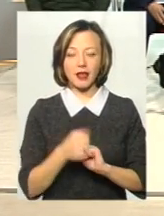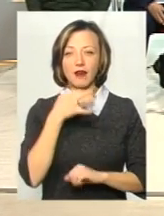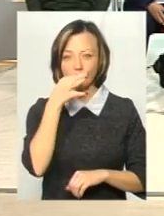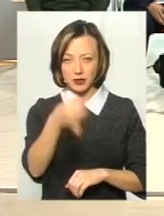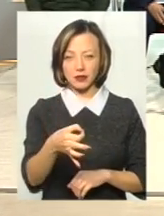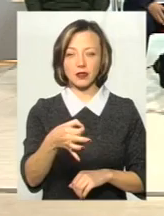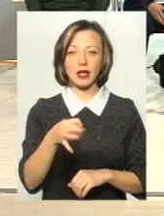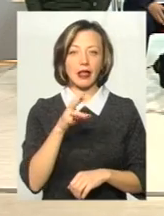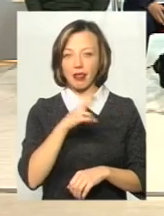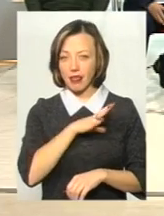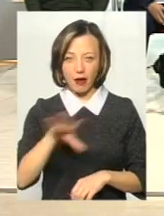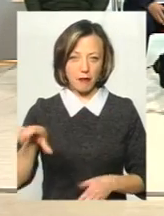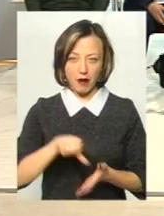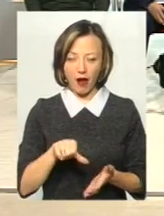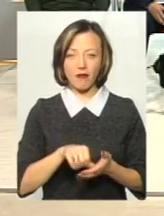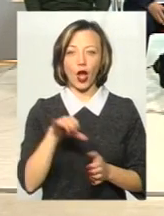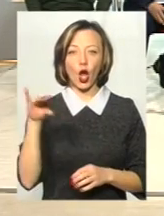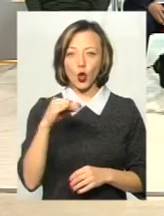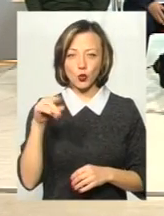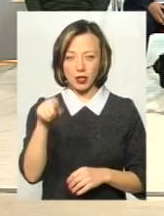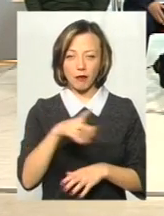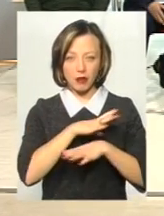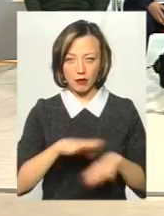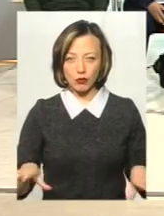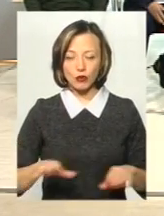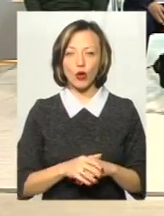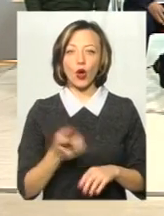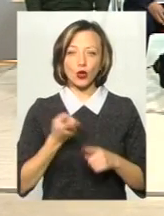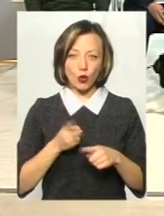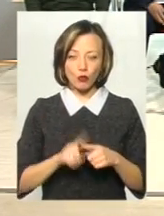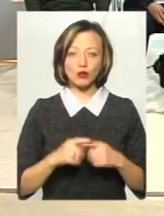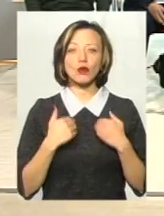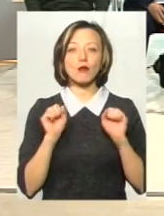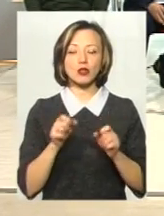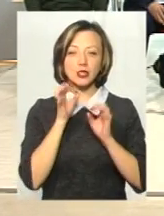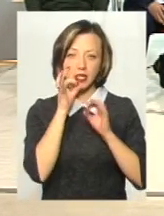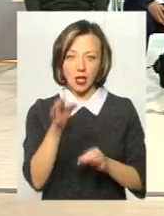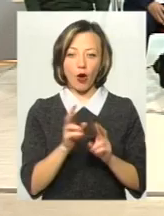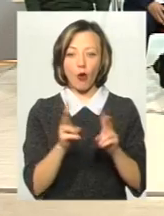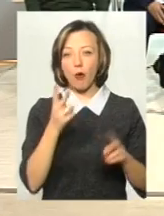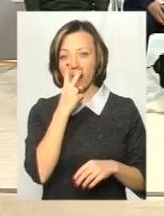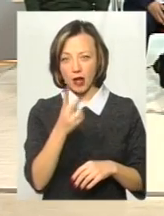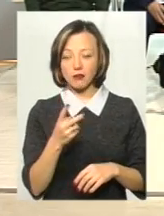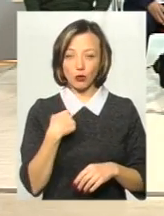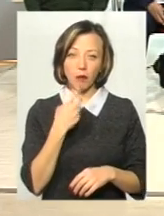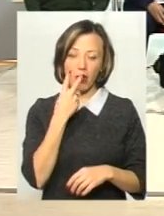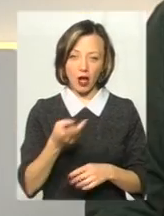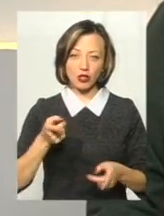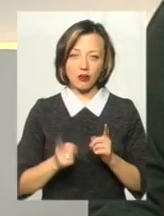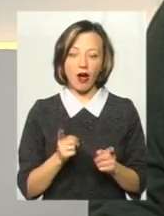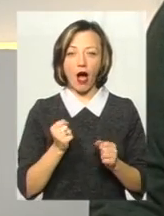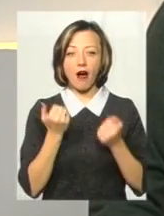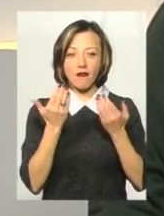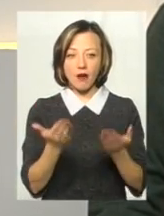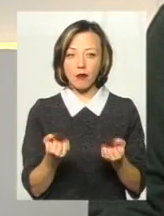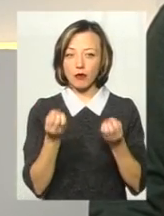я вам відповідаю, не брав. І Ющенка там не було. Тому що я вам можу сказати? Кого бачив, того бачив. А